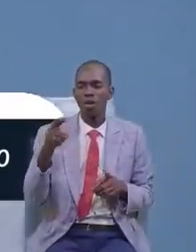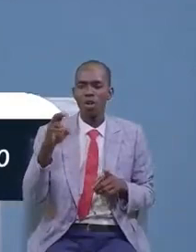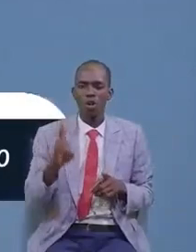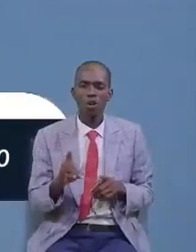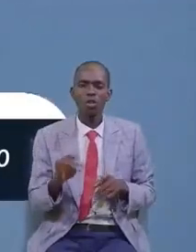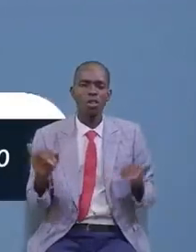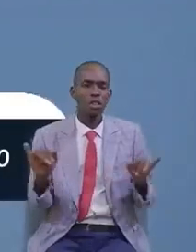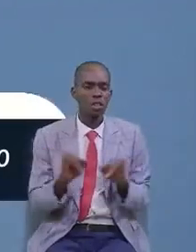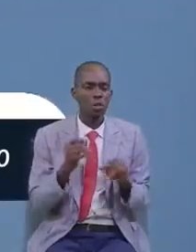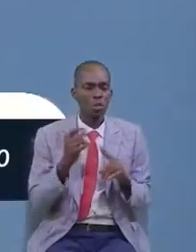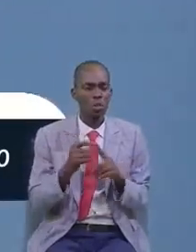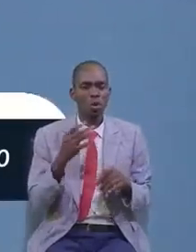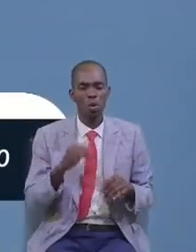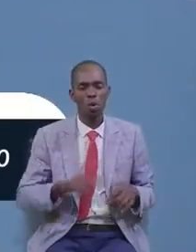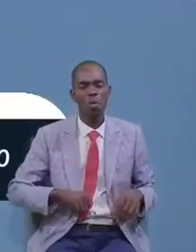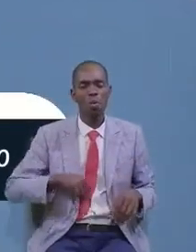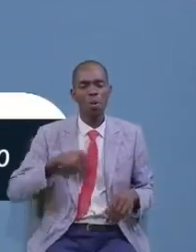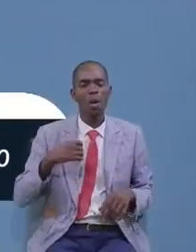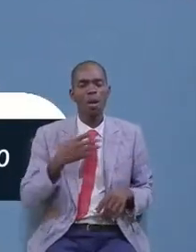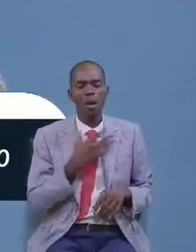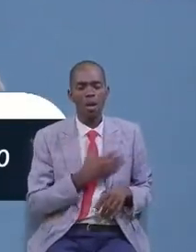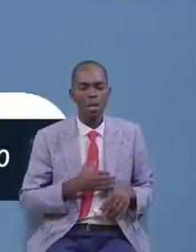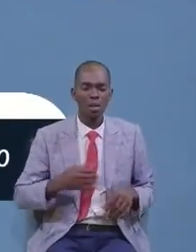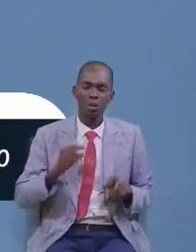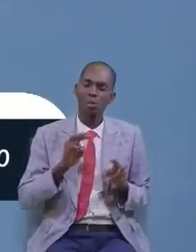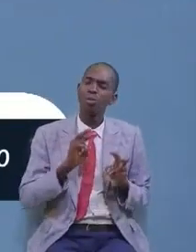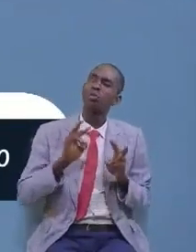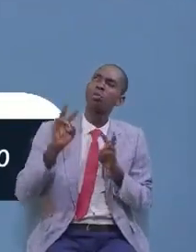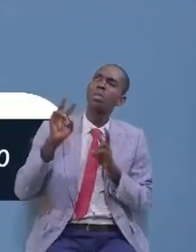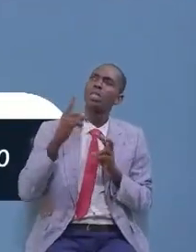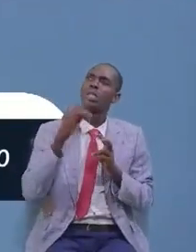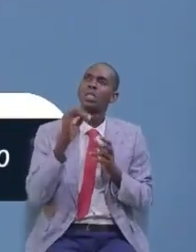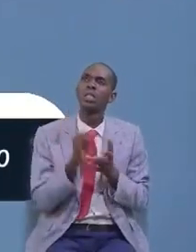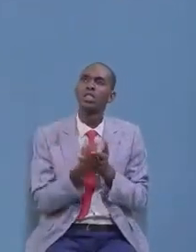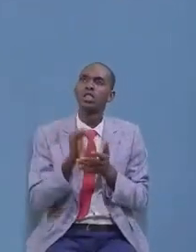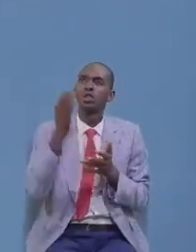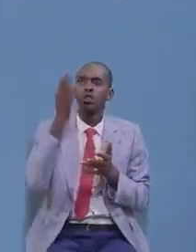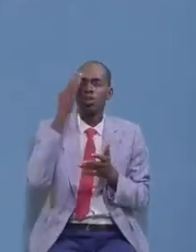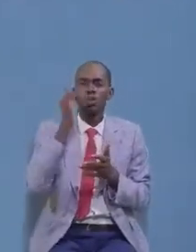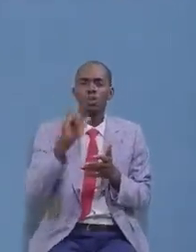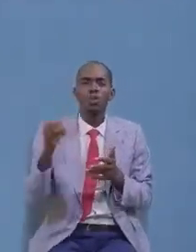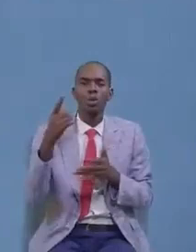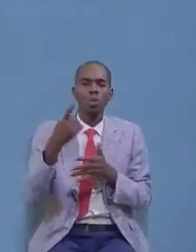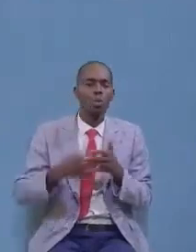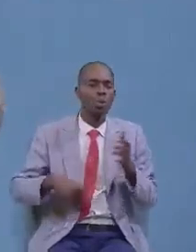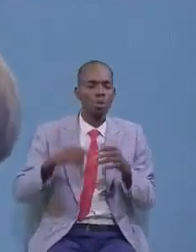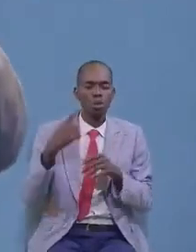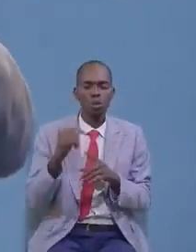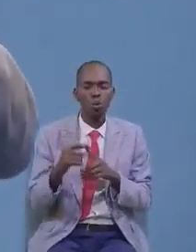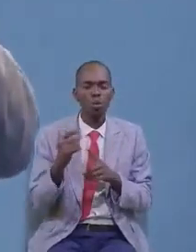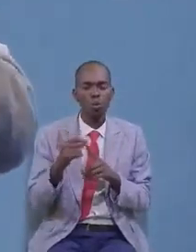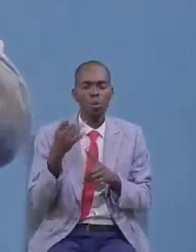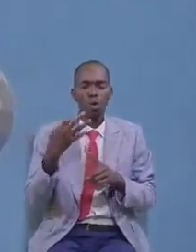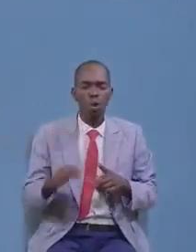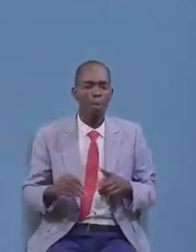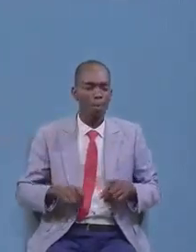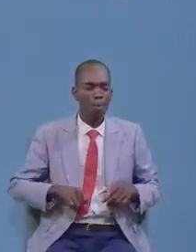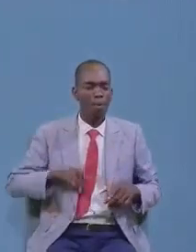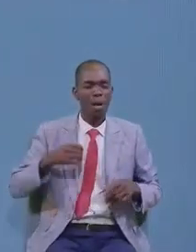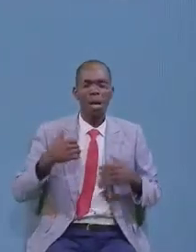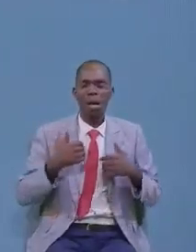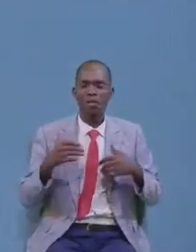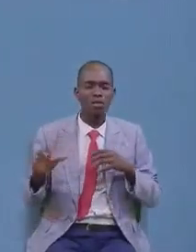కార్యాల వల్ల వచ్చాయి. And he says, knowing what the words of pride has done in many lives, in